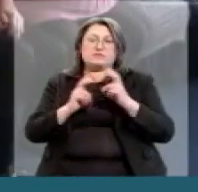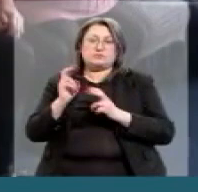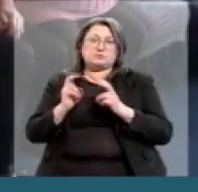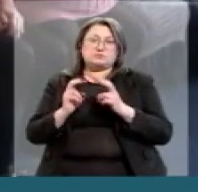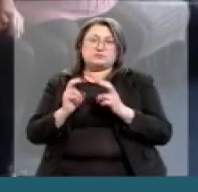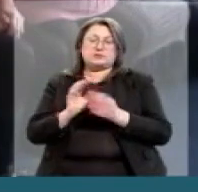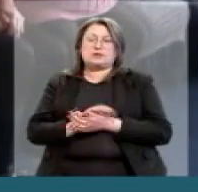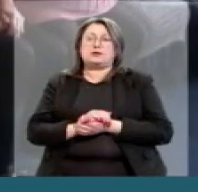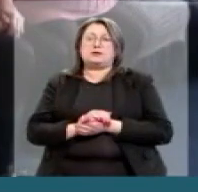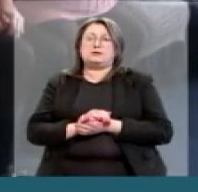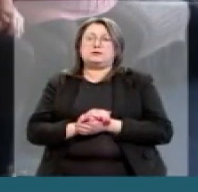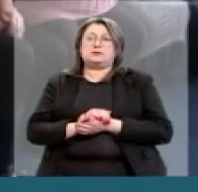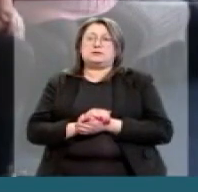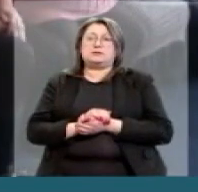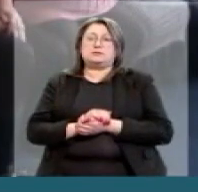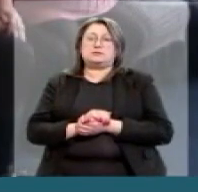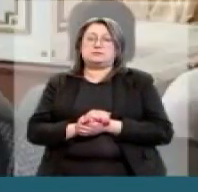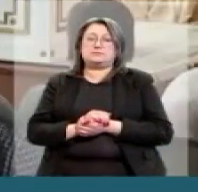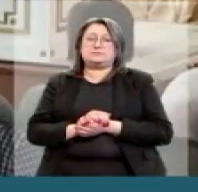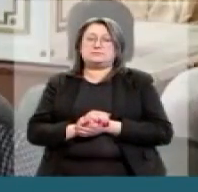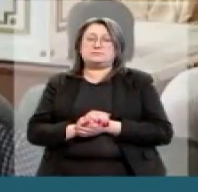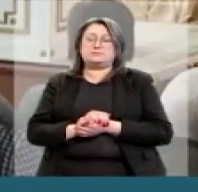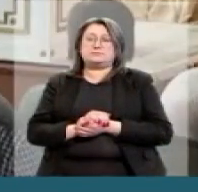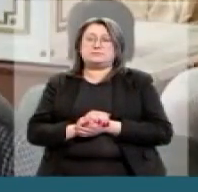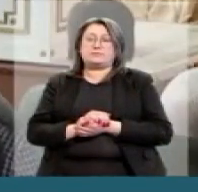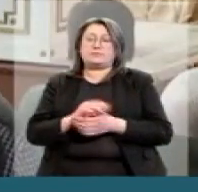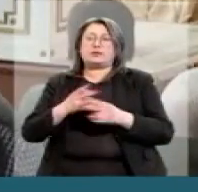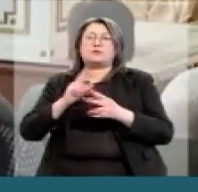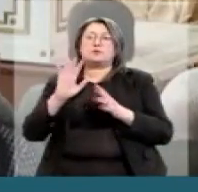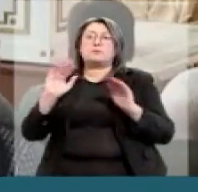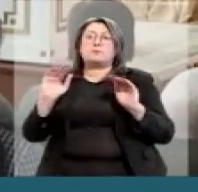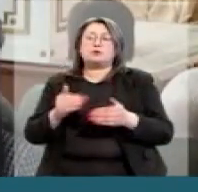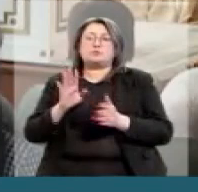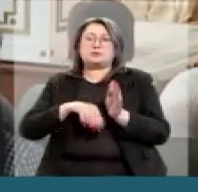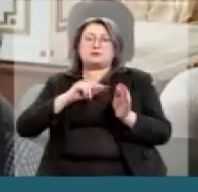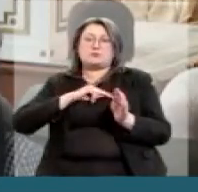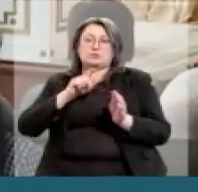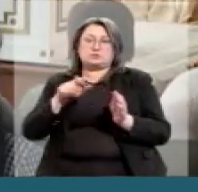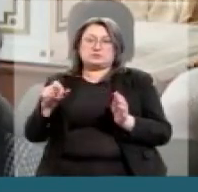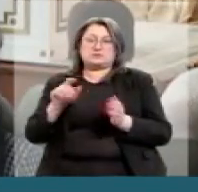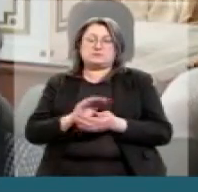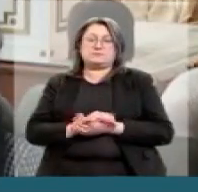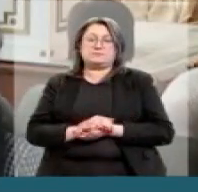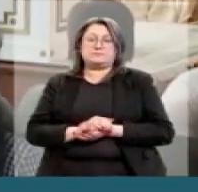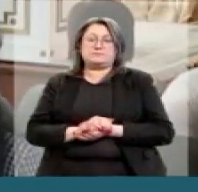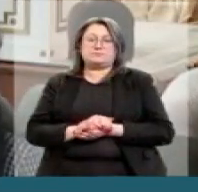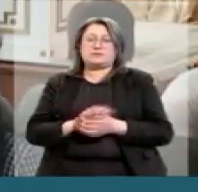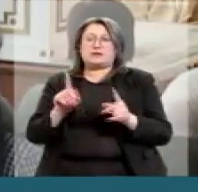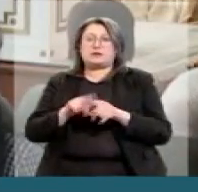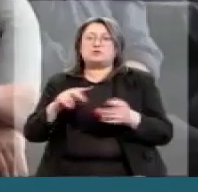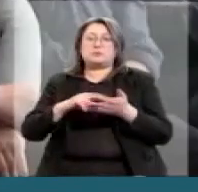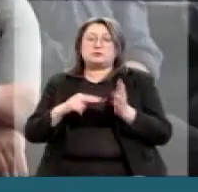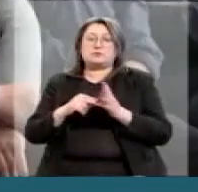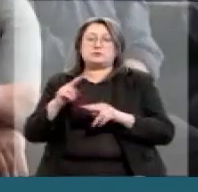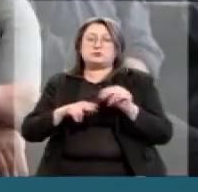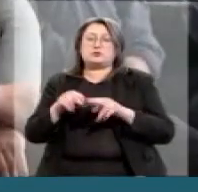мүмкіндік беріп, халықтың арасында жұмыссыздық деңгейінің алдын алмақ. Сондай ақ сүтті тауарлы және сүт өңдеу фермасын салуда жоспарланып